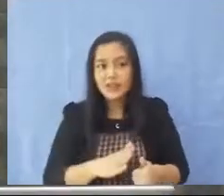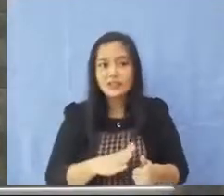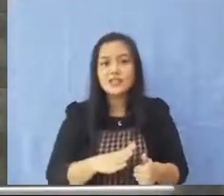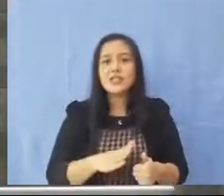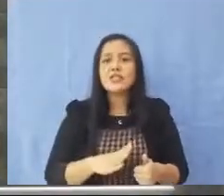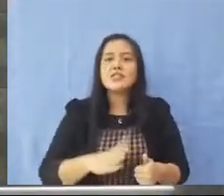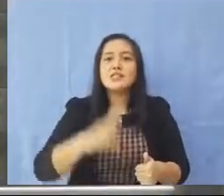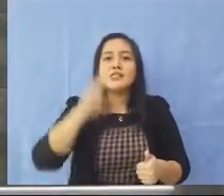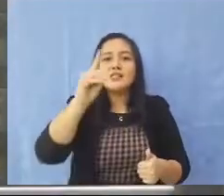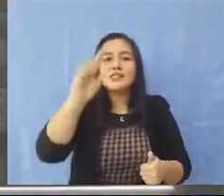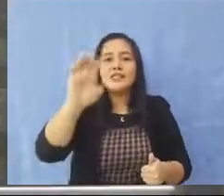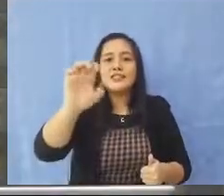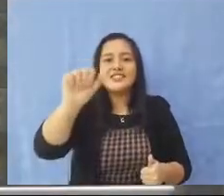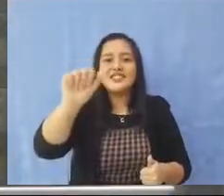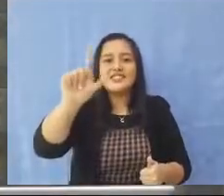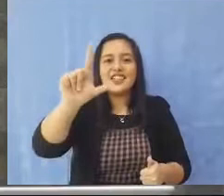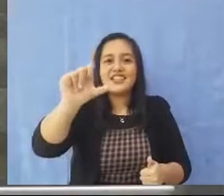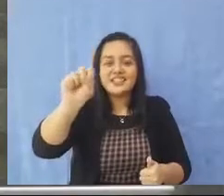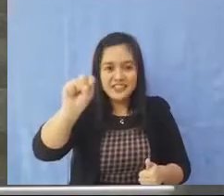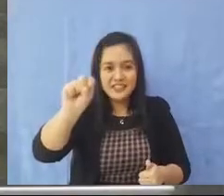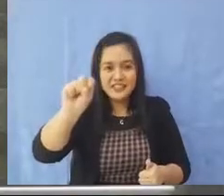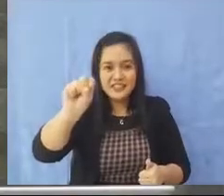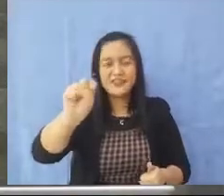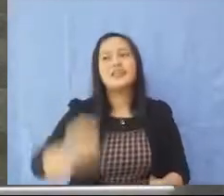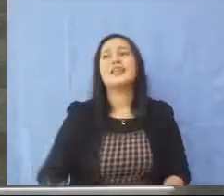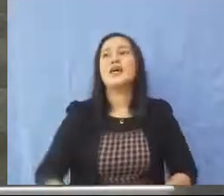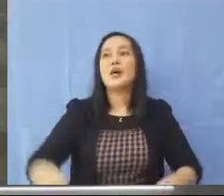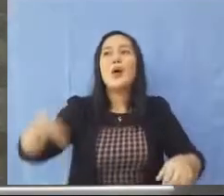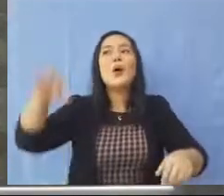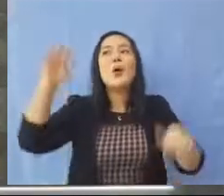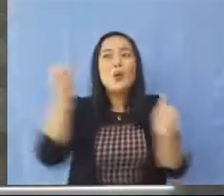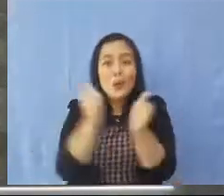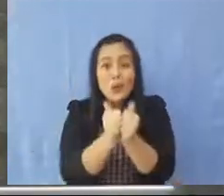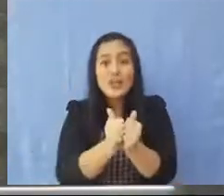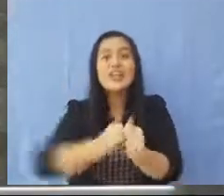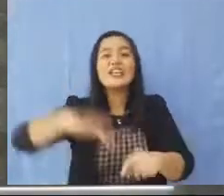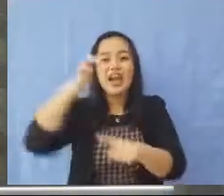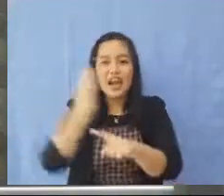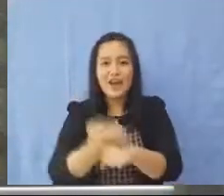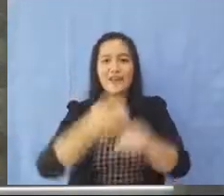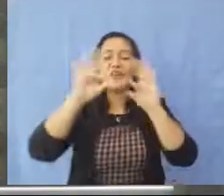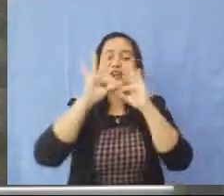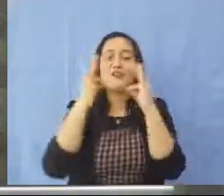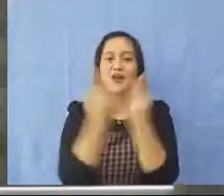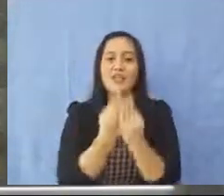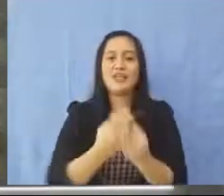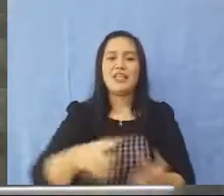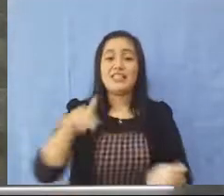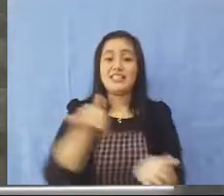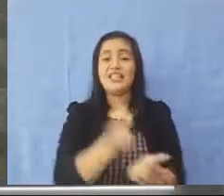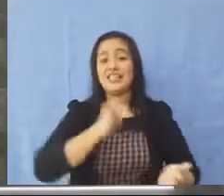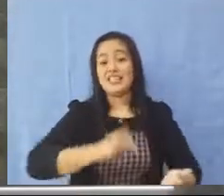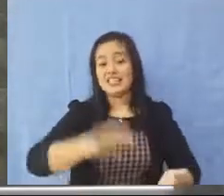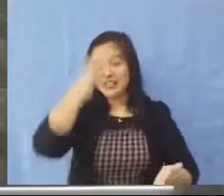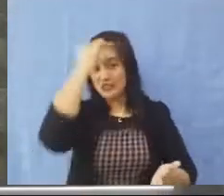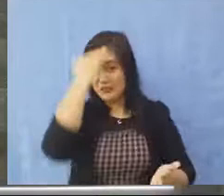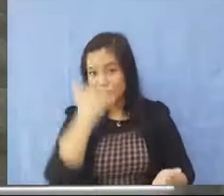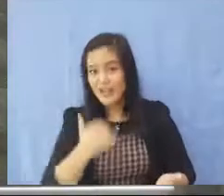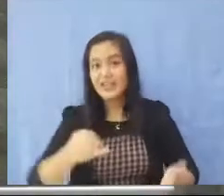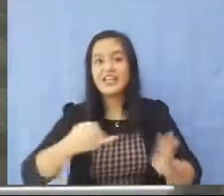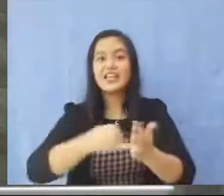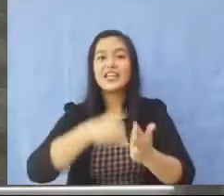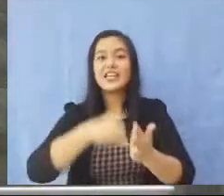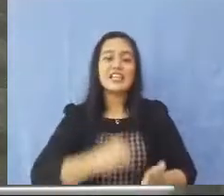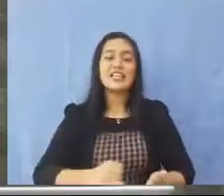natin ang buhay nila. Like for example, kaya mahalaga itong part ng synopsis ng Book of Genesis na ito. It's because, halimbawa po, sa ating